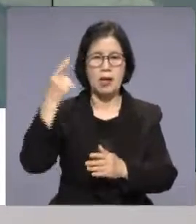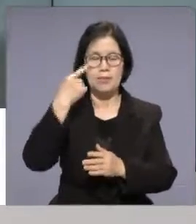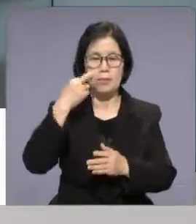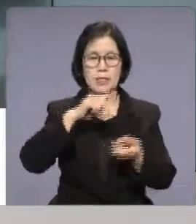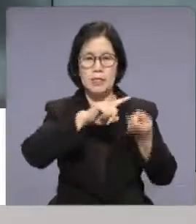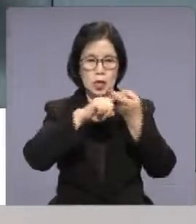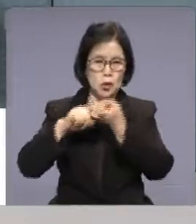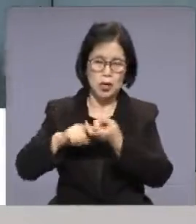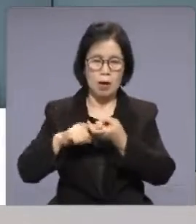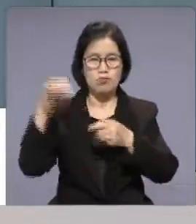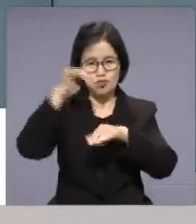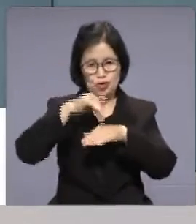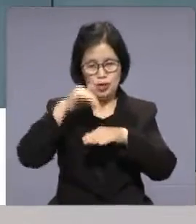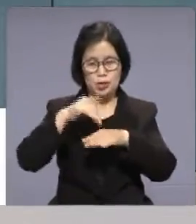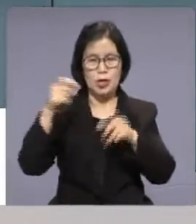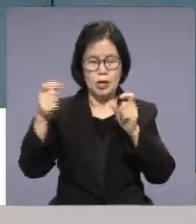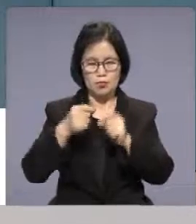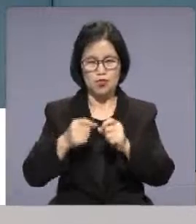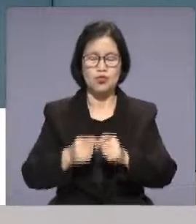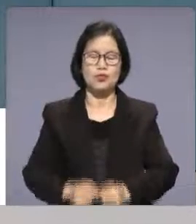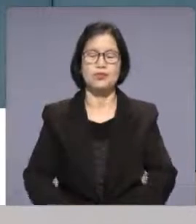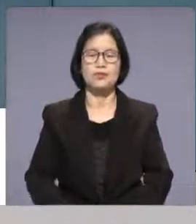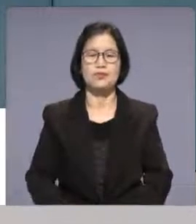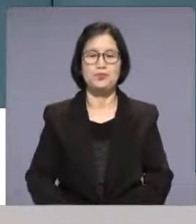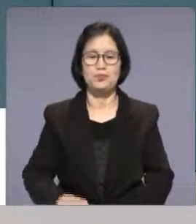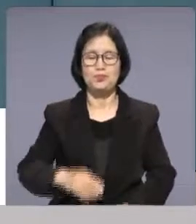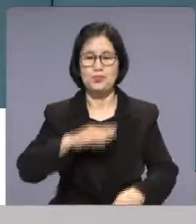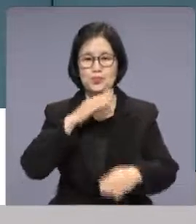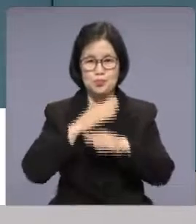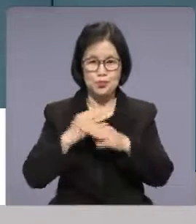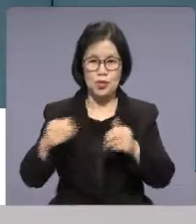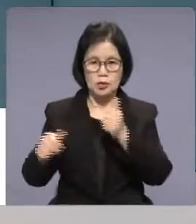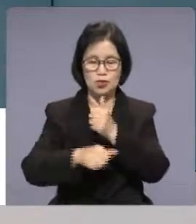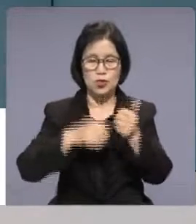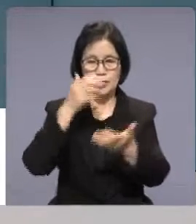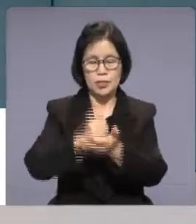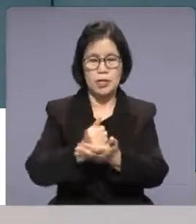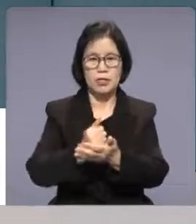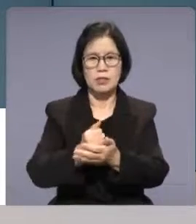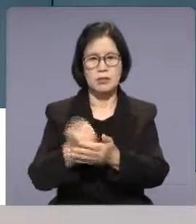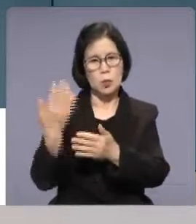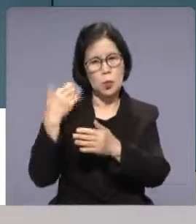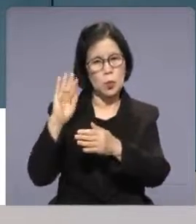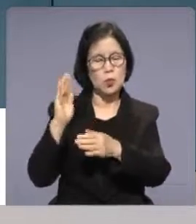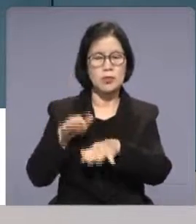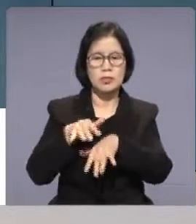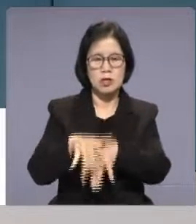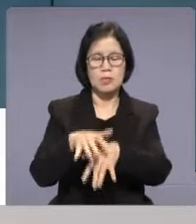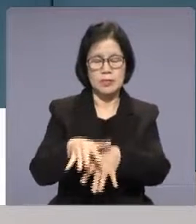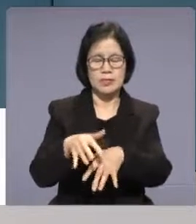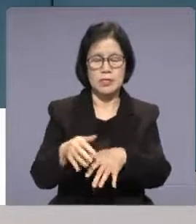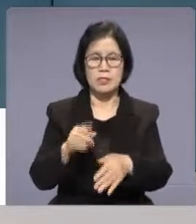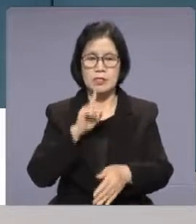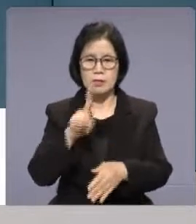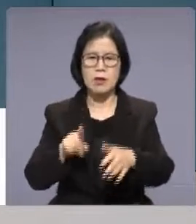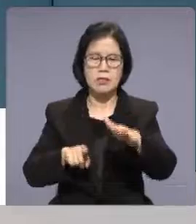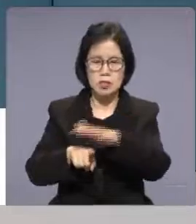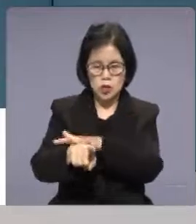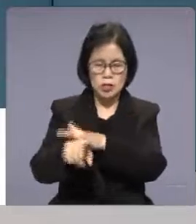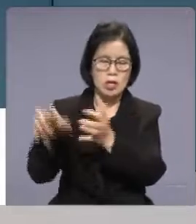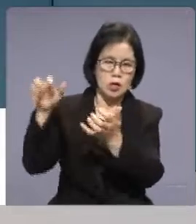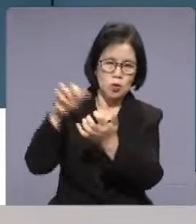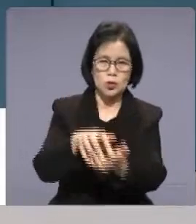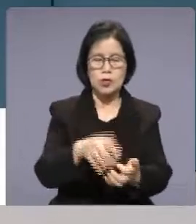염두해 둔 무력 시위로 보이는데요 김정은 북한 궁 무비 원장이 최근 열병식에서 언급한 선제공격 가능성을 거듭